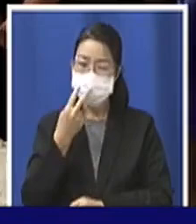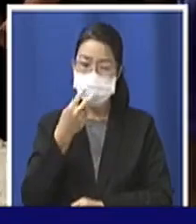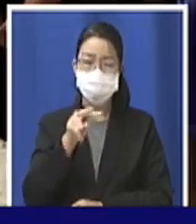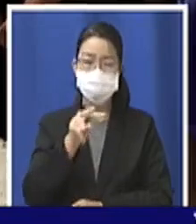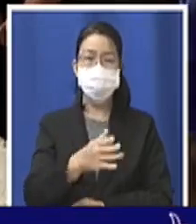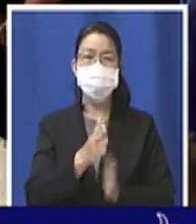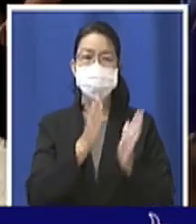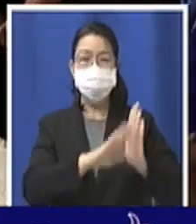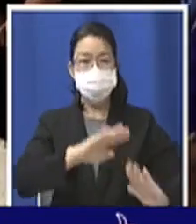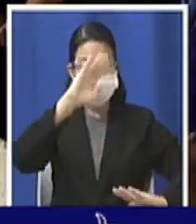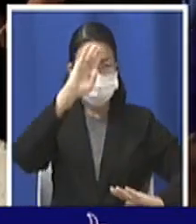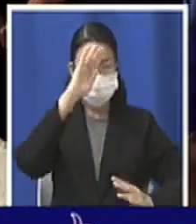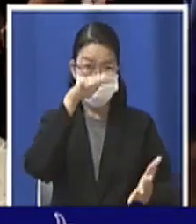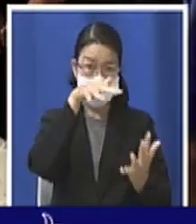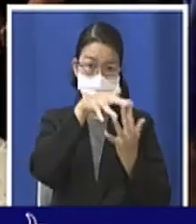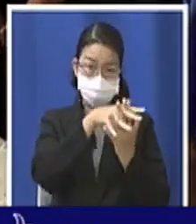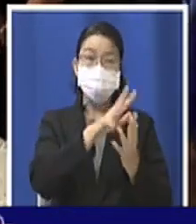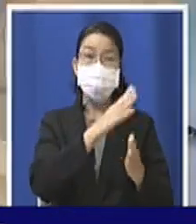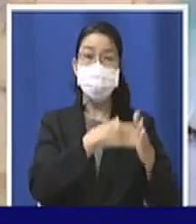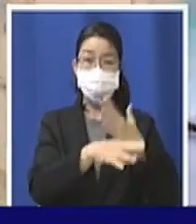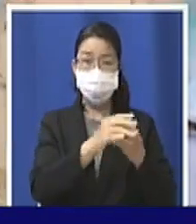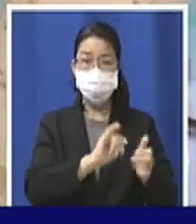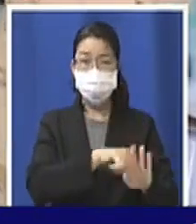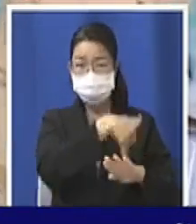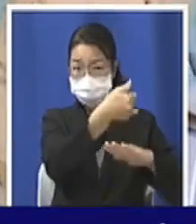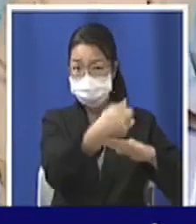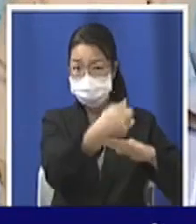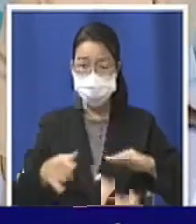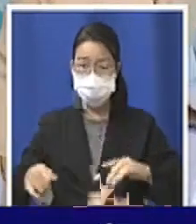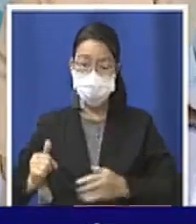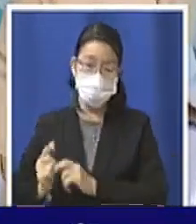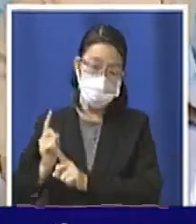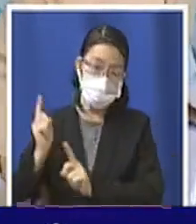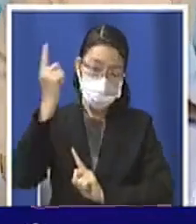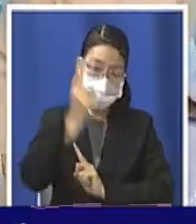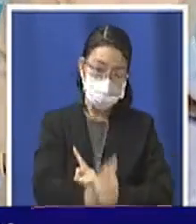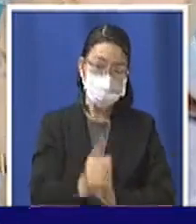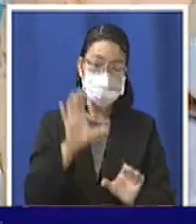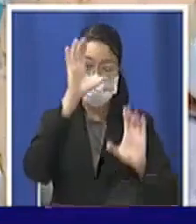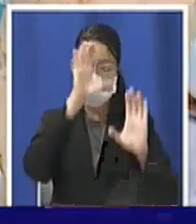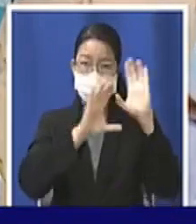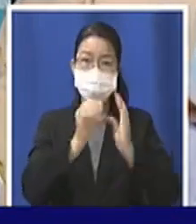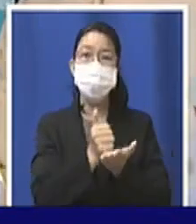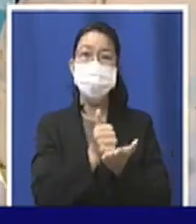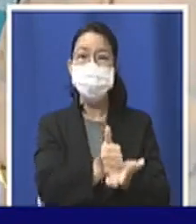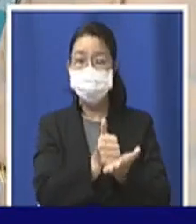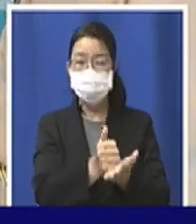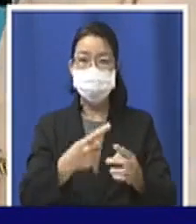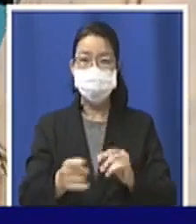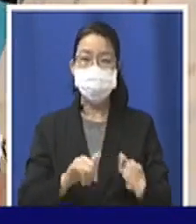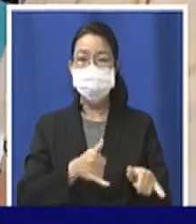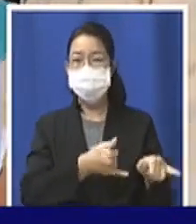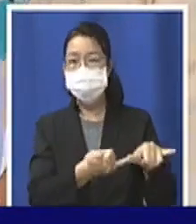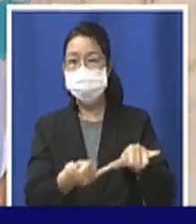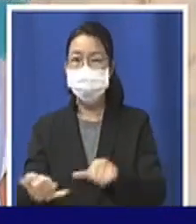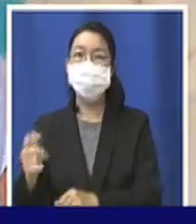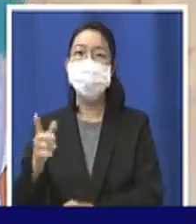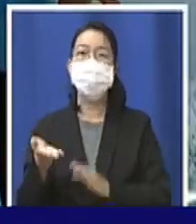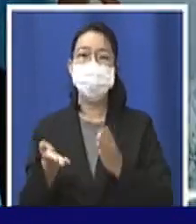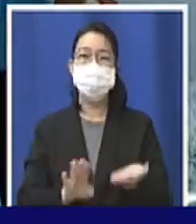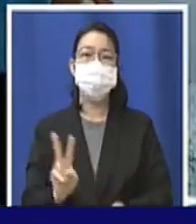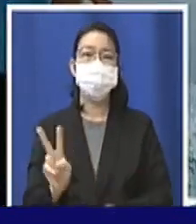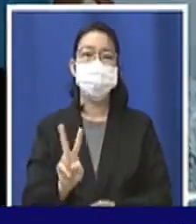ปในน้ำนะครับจนทำให้ตนเองเนี่ยถูกน้ำพัดจมหายไปกับกระแสน้ำแล้วก็เสียชีวิตในเวลาต่อมาครับ ในโอกาสนี้นะ